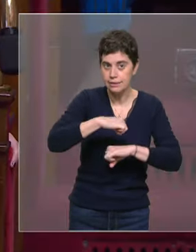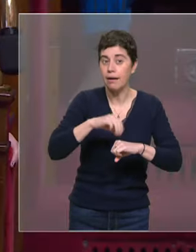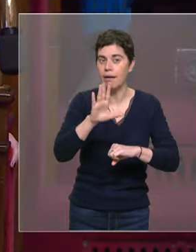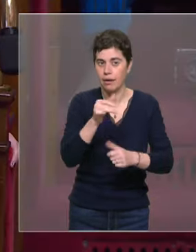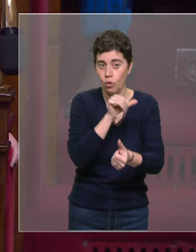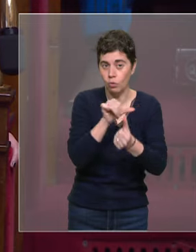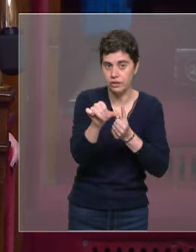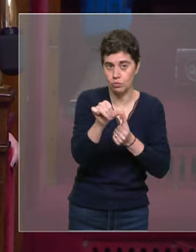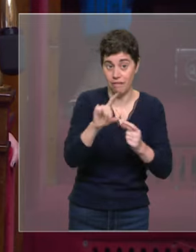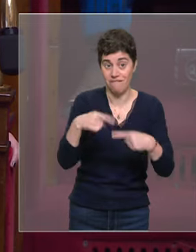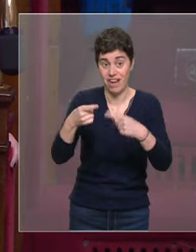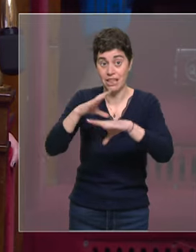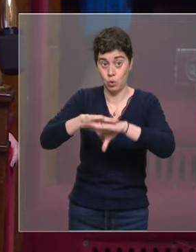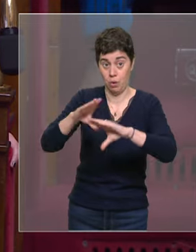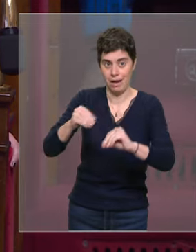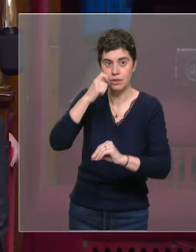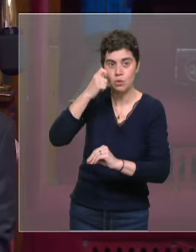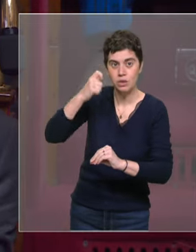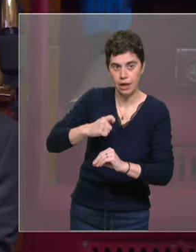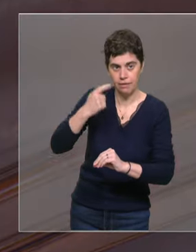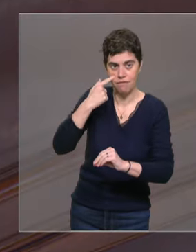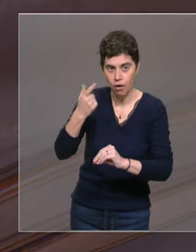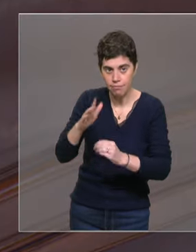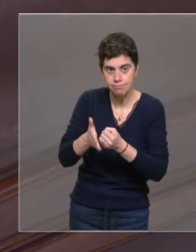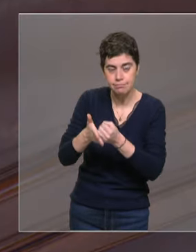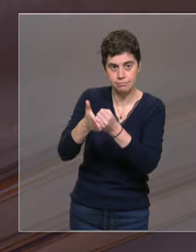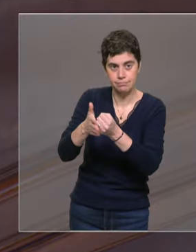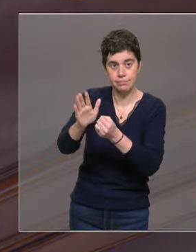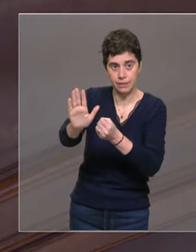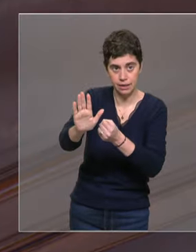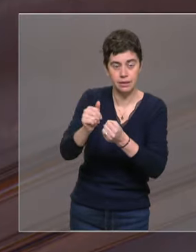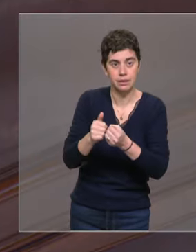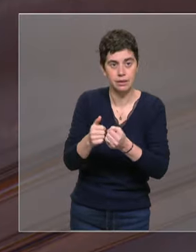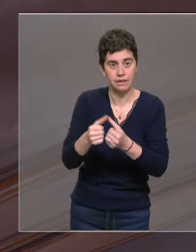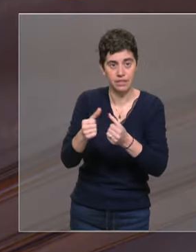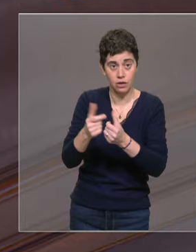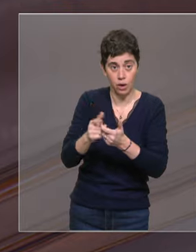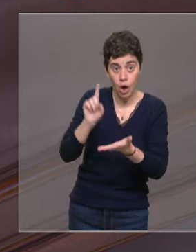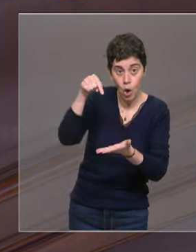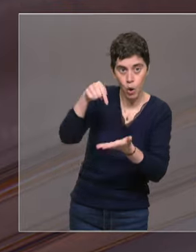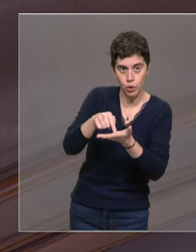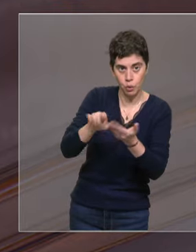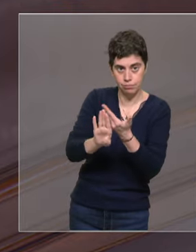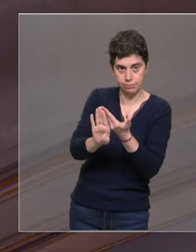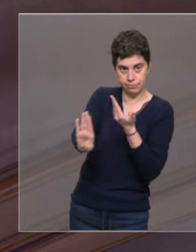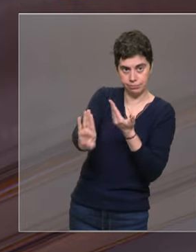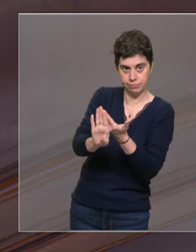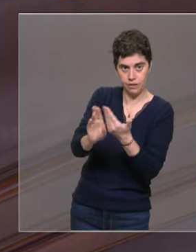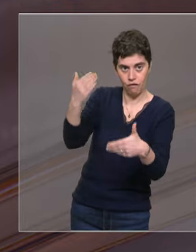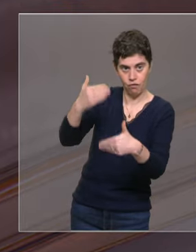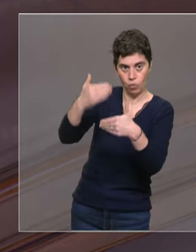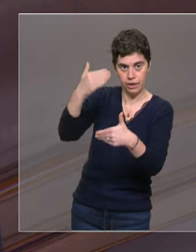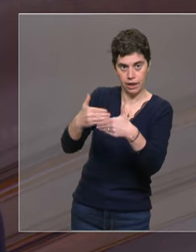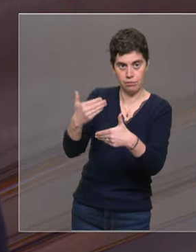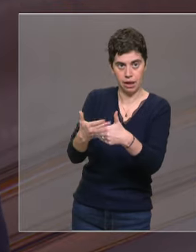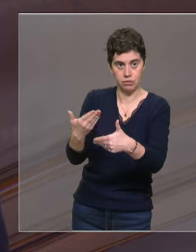présence sur le territoire ukrainien sans franchir le seuil de belligérance. Rien ne doit être exclu.